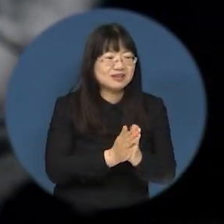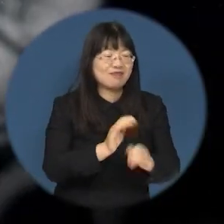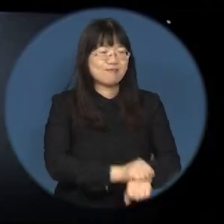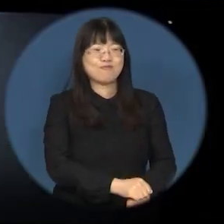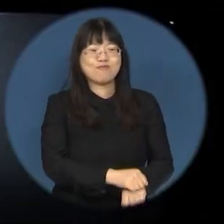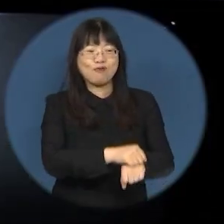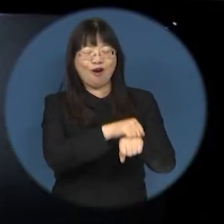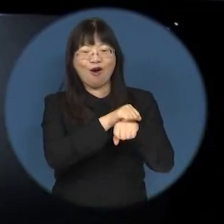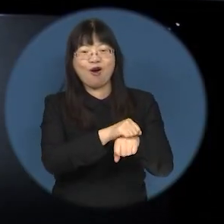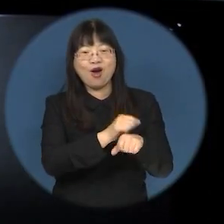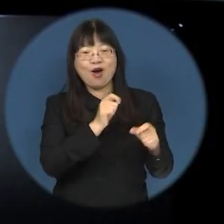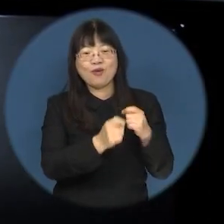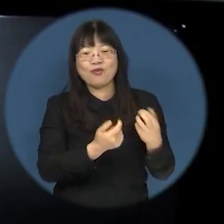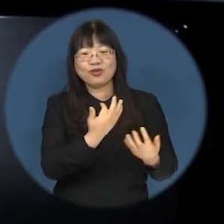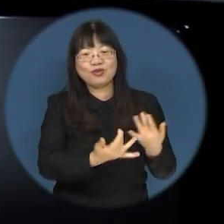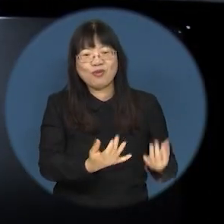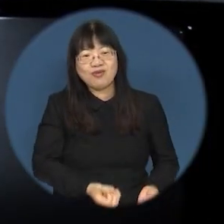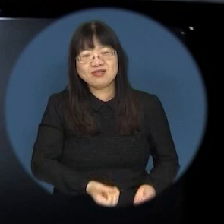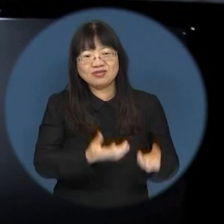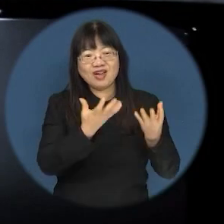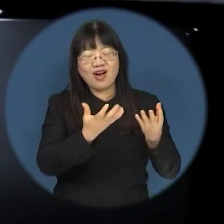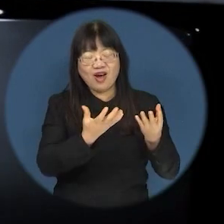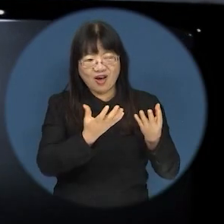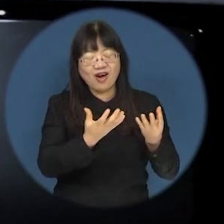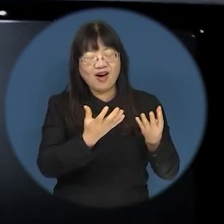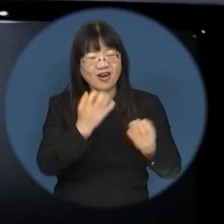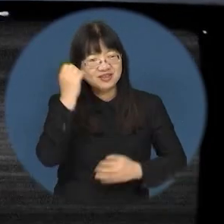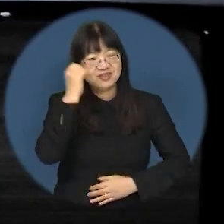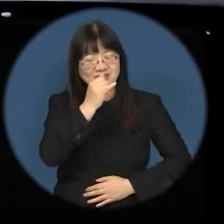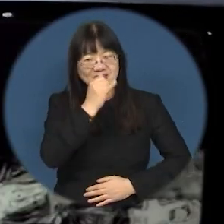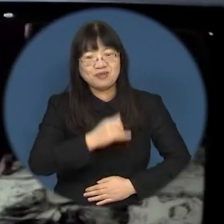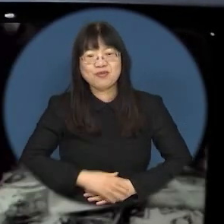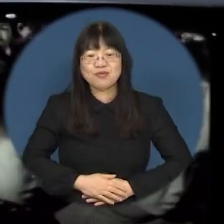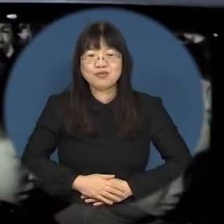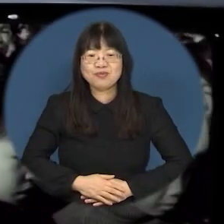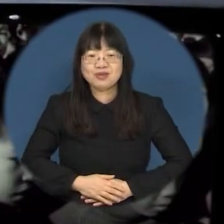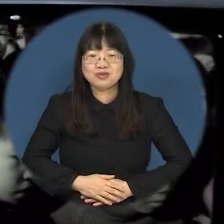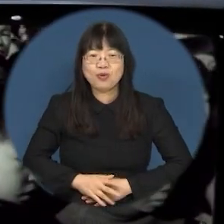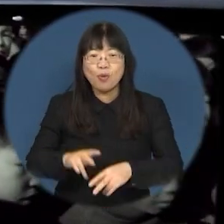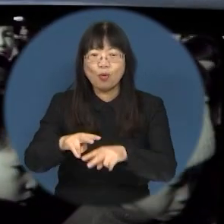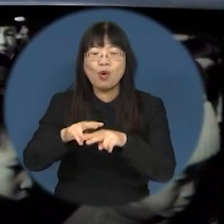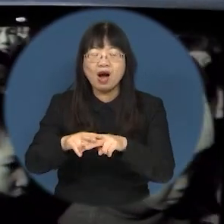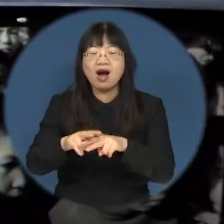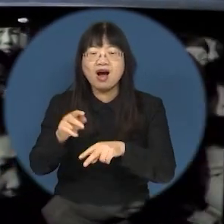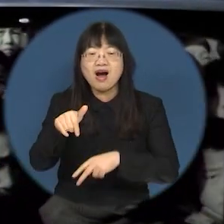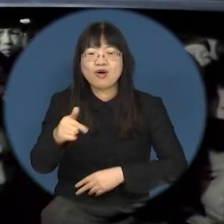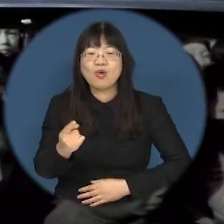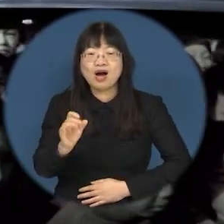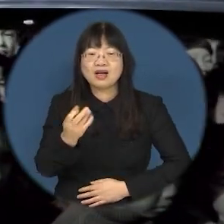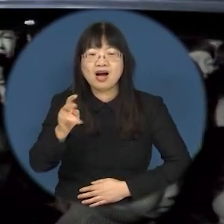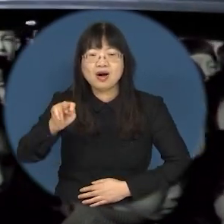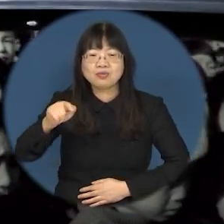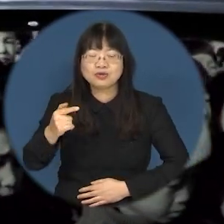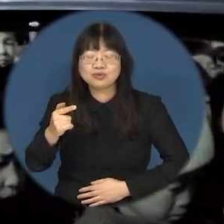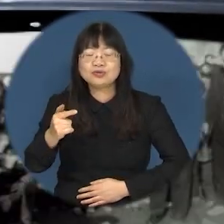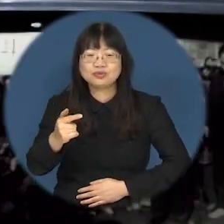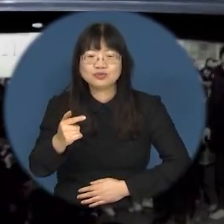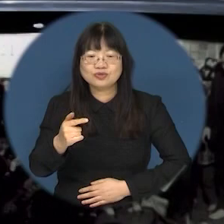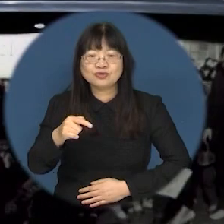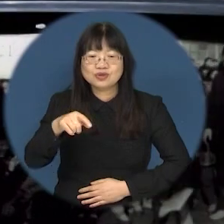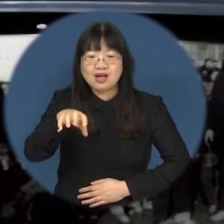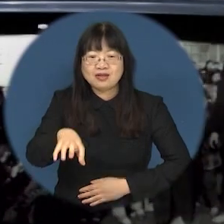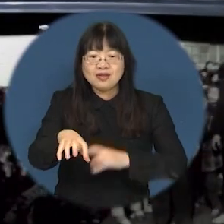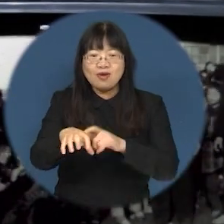쌓아놓고 불태우는 행사 이런 거 막 하고 있습니다. 예, 그게 광화문 한복판에서 했습니다. 그러니까요. 예. 그러니까 그런